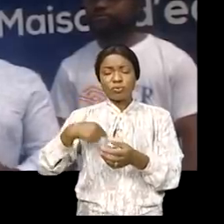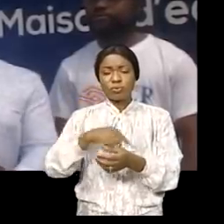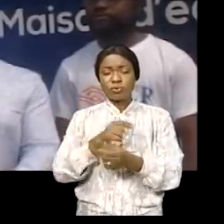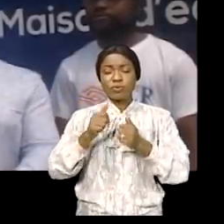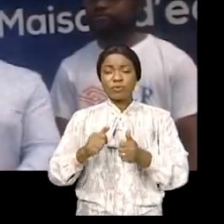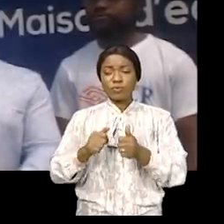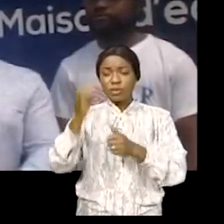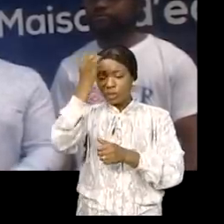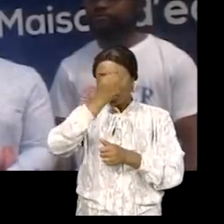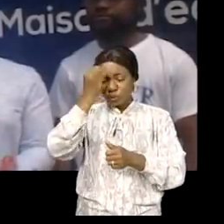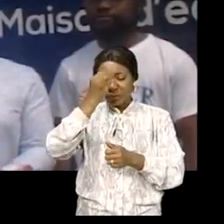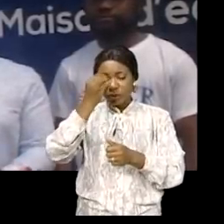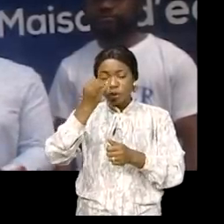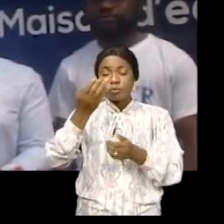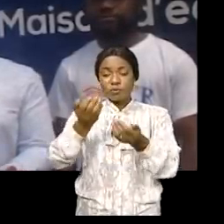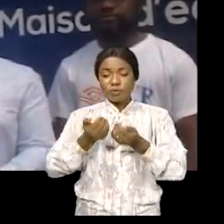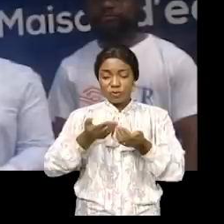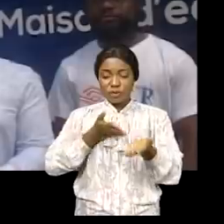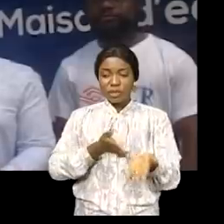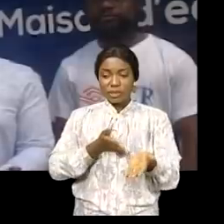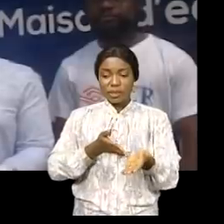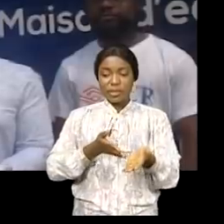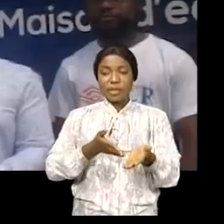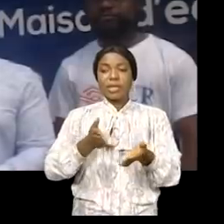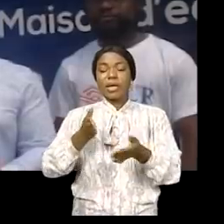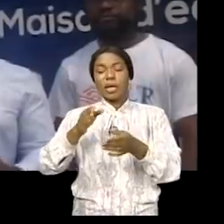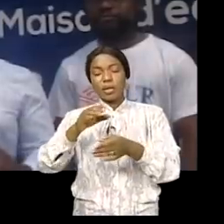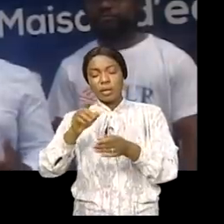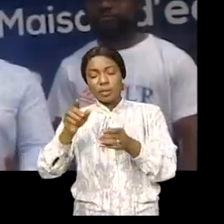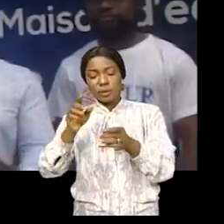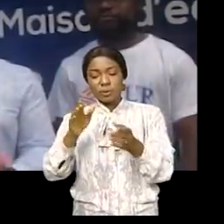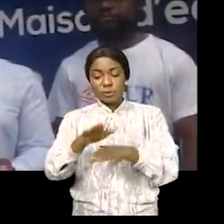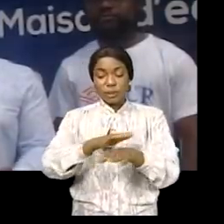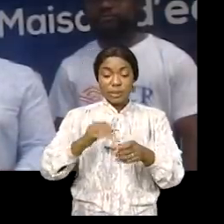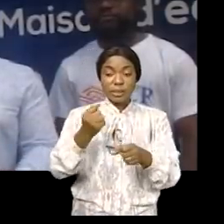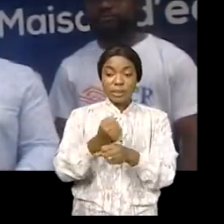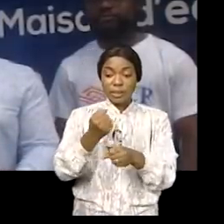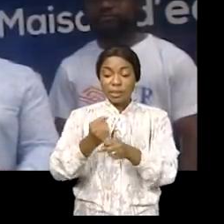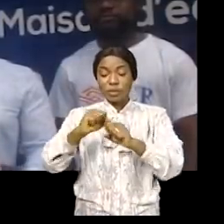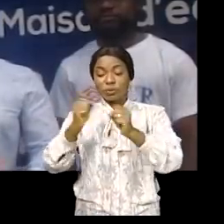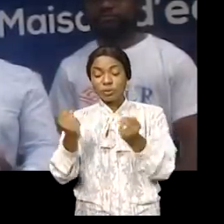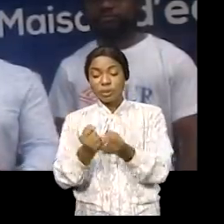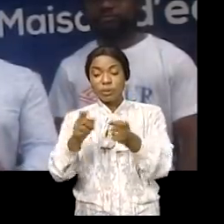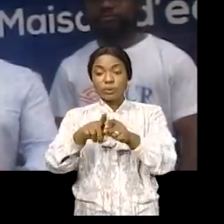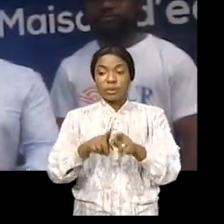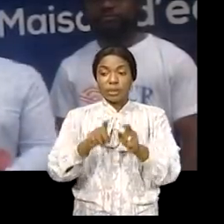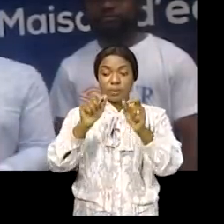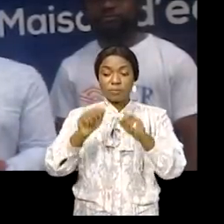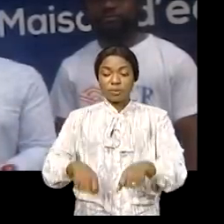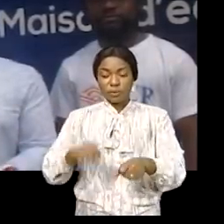d'actions concrètes, des actions sur le terrain, des actions qui s'immergent dans la société et qui peuvent avoir un